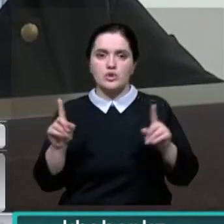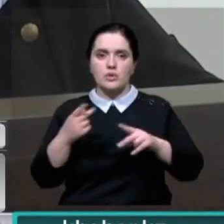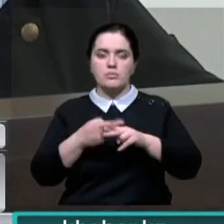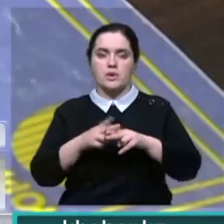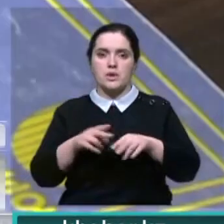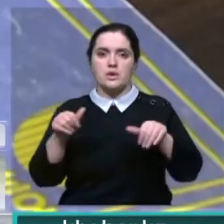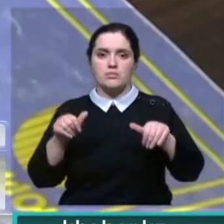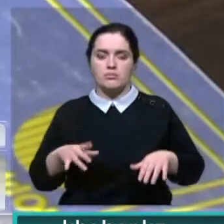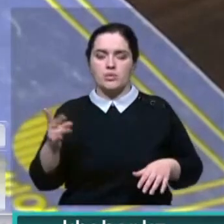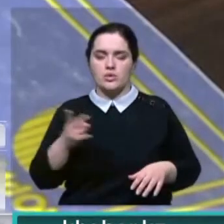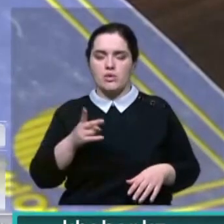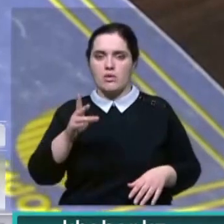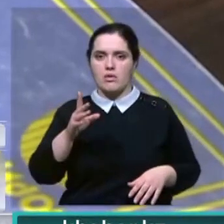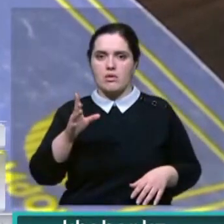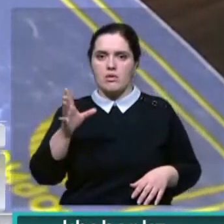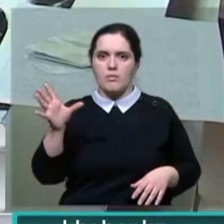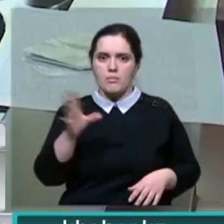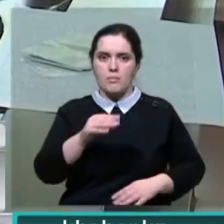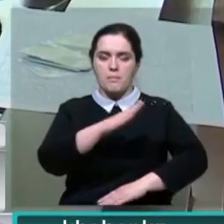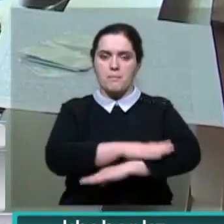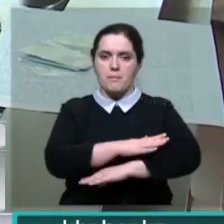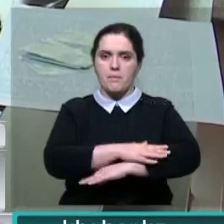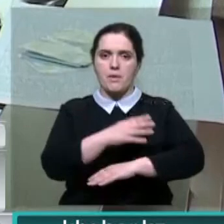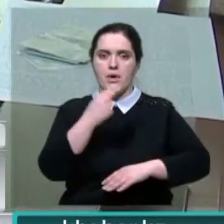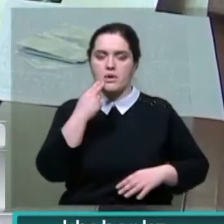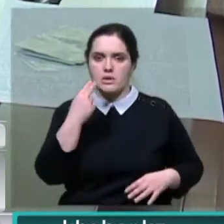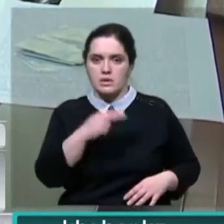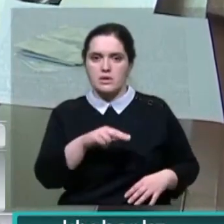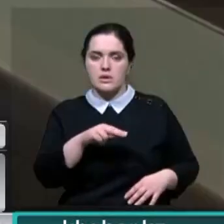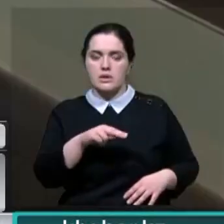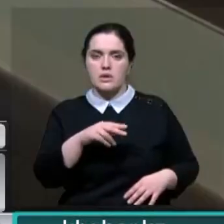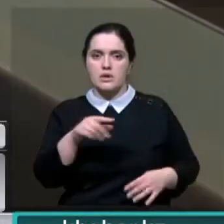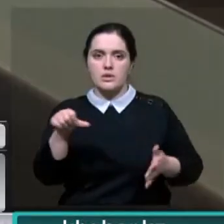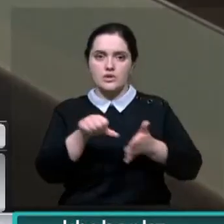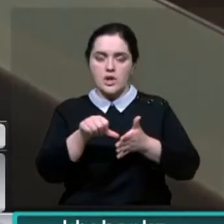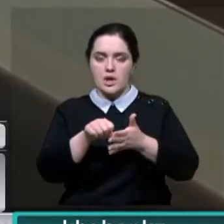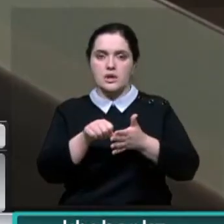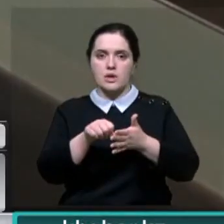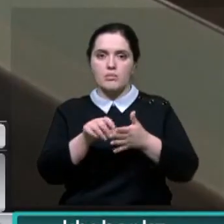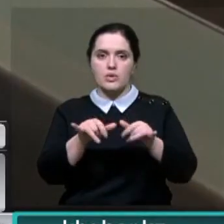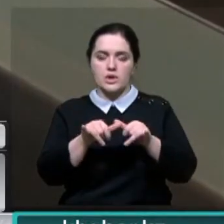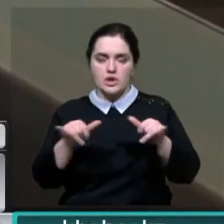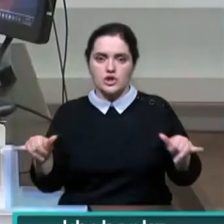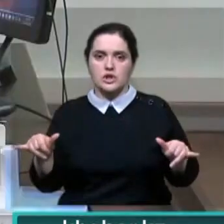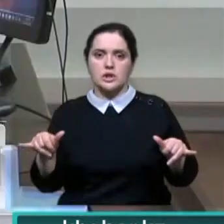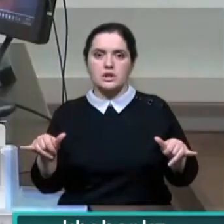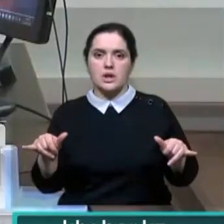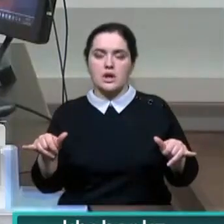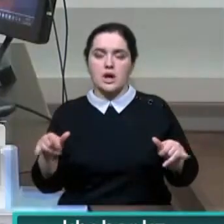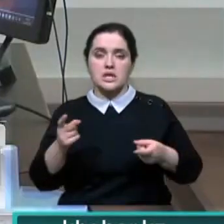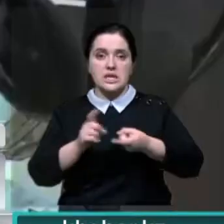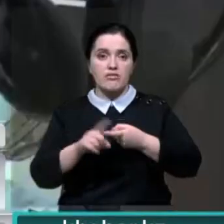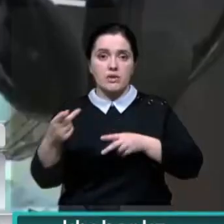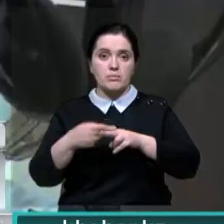они должны быть безупречными во многом. Ведь вскоре перечень дел с их участием в стране расширят. А значит, и зависеть от